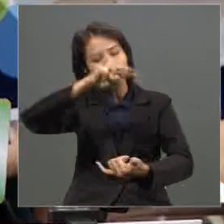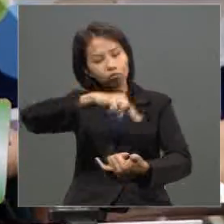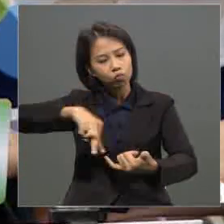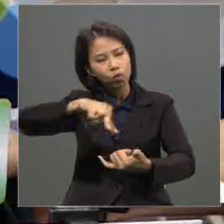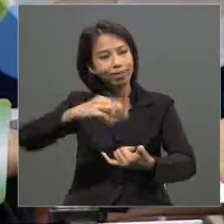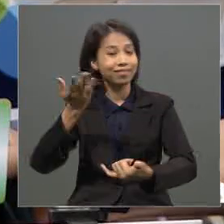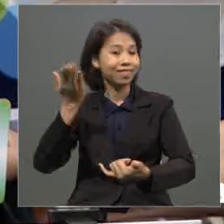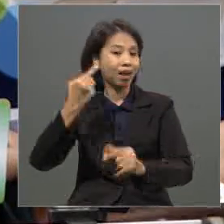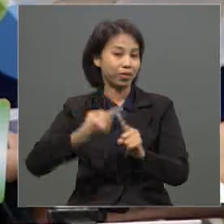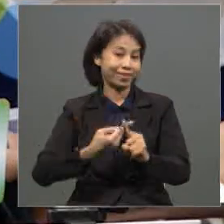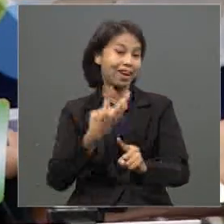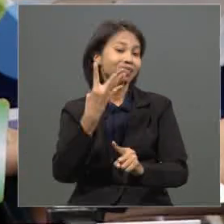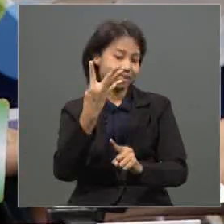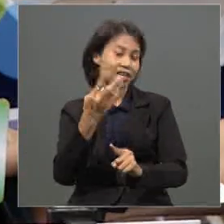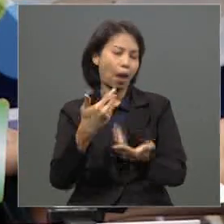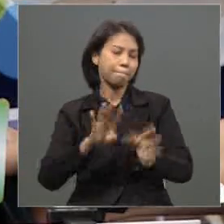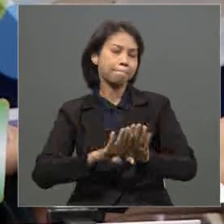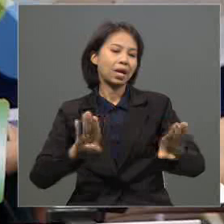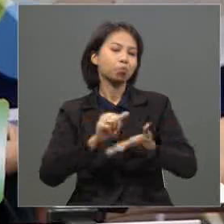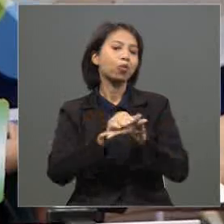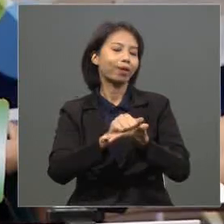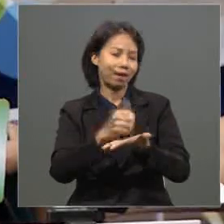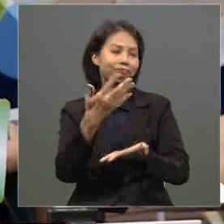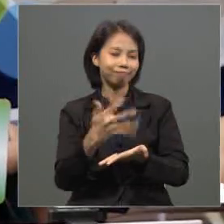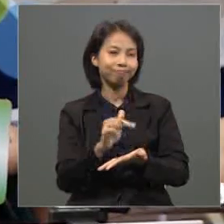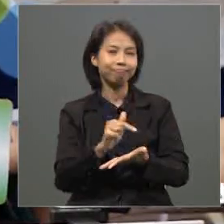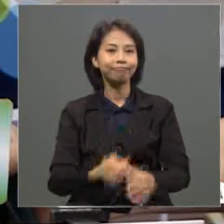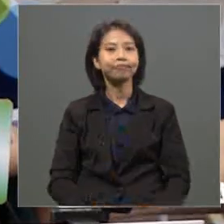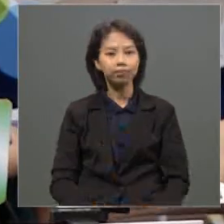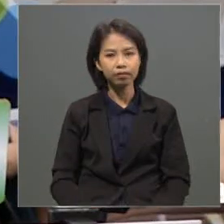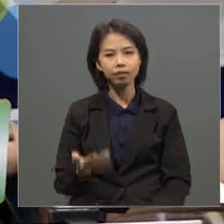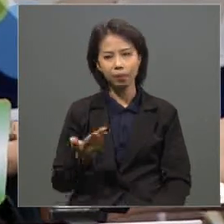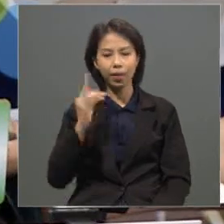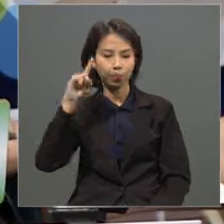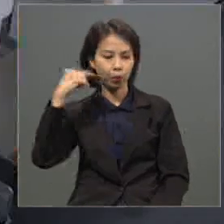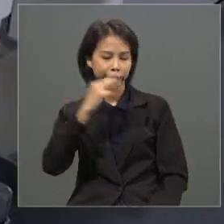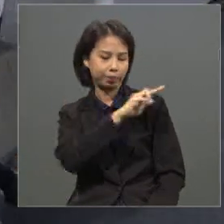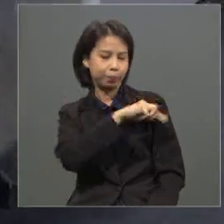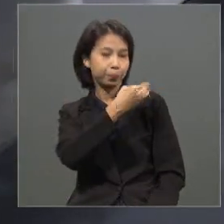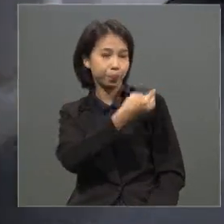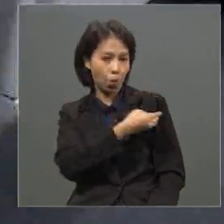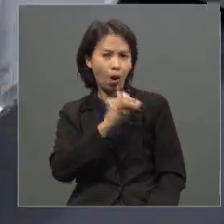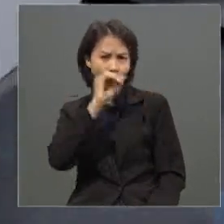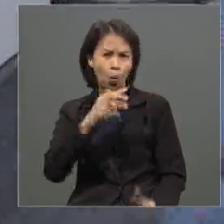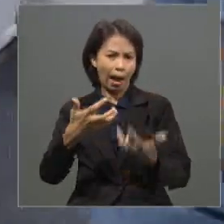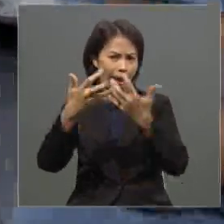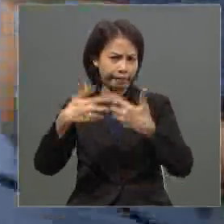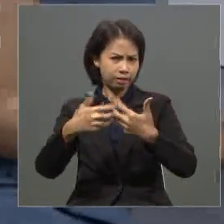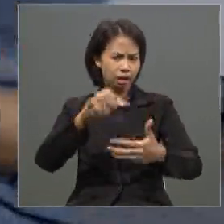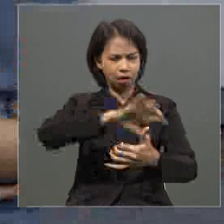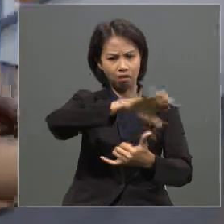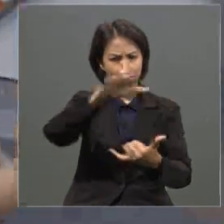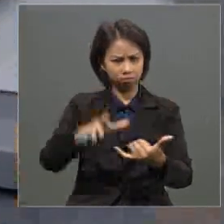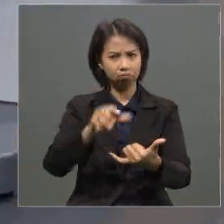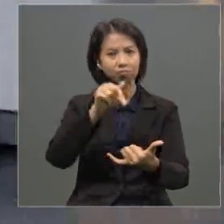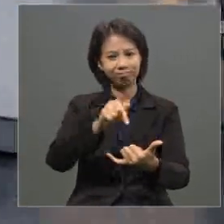ไปเมื่อเดือนเมษายน2567ที่ผ่านมานะครับทางด้านแพทย์หญิงชนิสาบอกว่าเครื่องสก CT sbia Pro